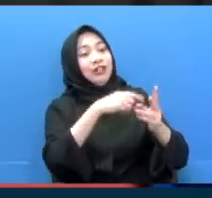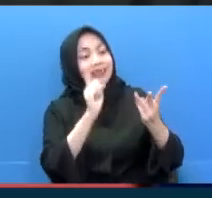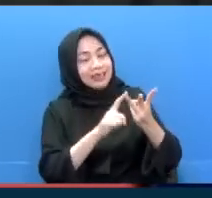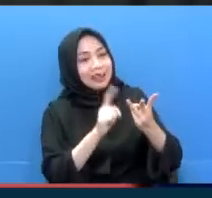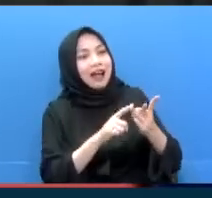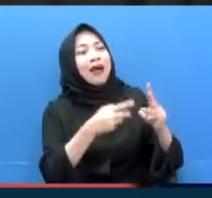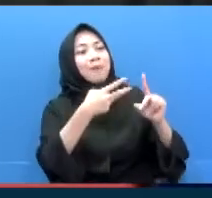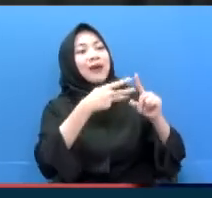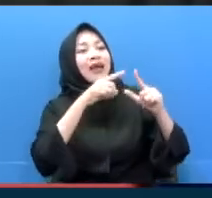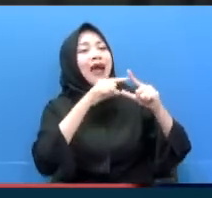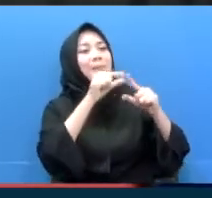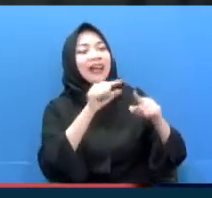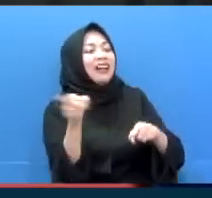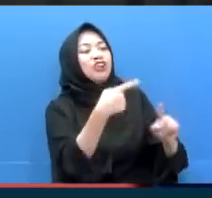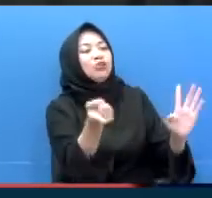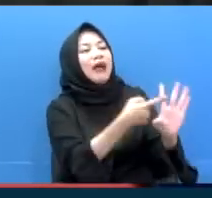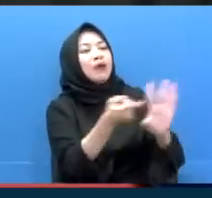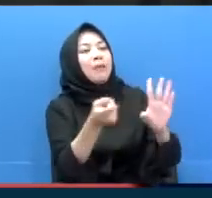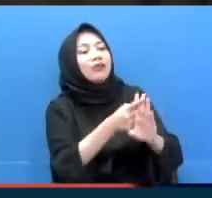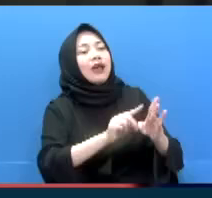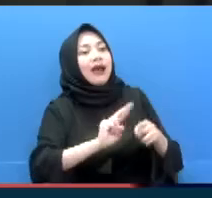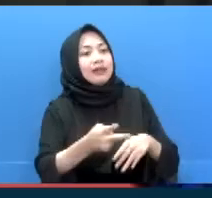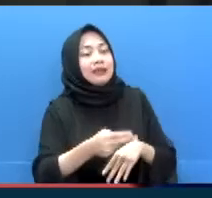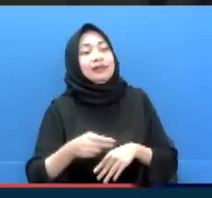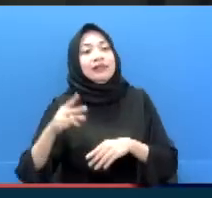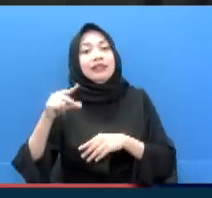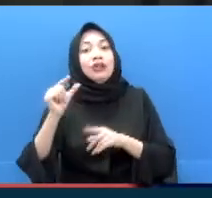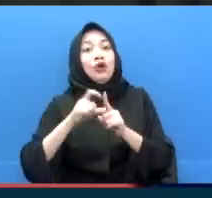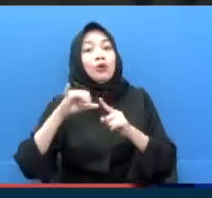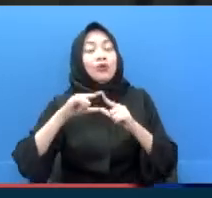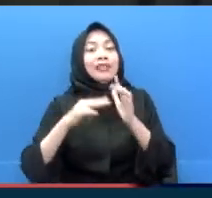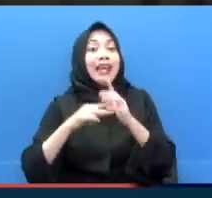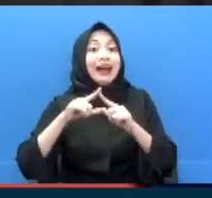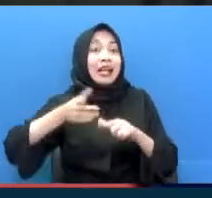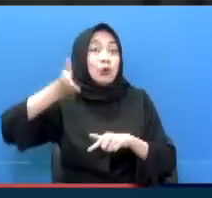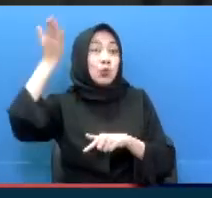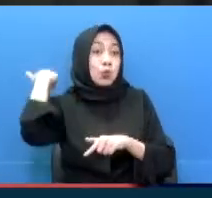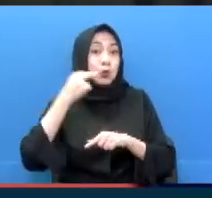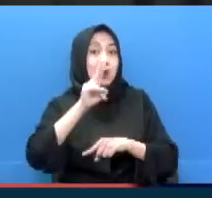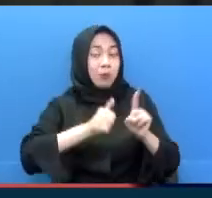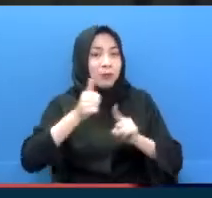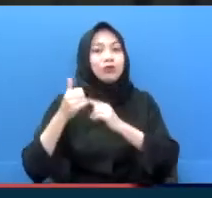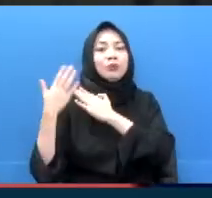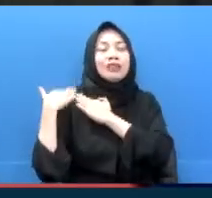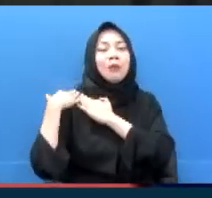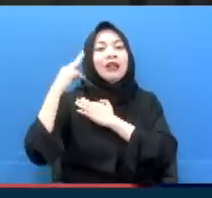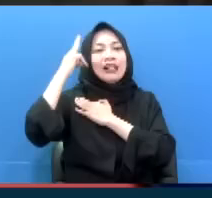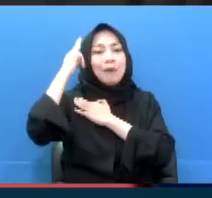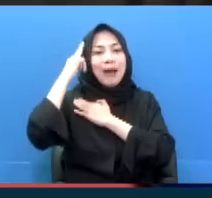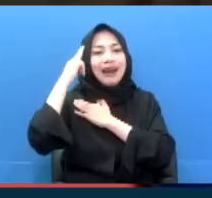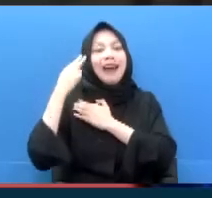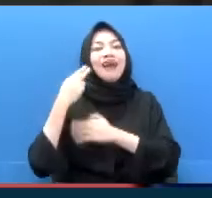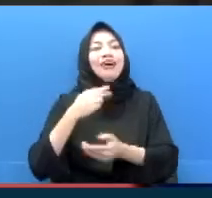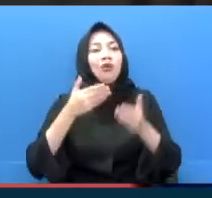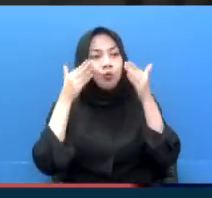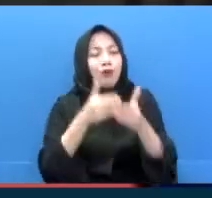Rudiana itu pada saat itu dia menjadi Kanit narkoba harusnya dia tidak menangani kasis ini